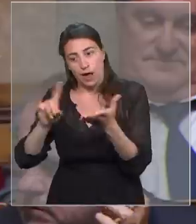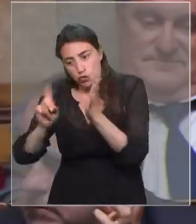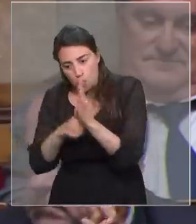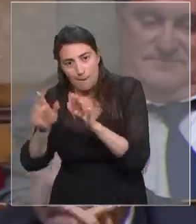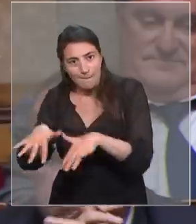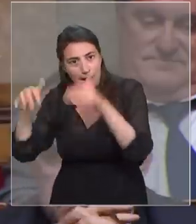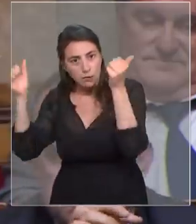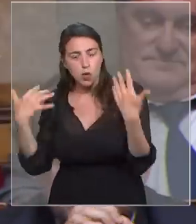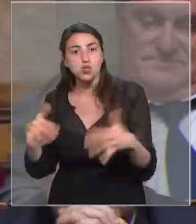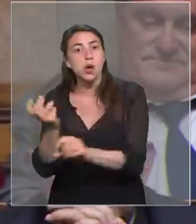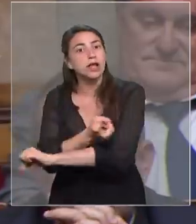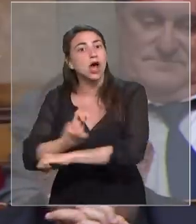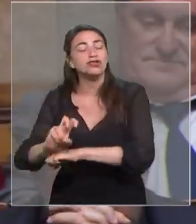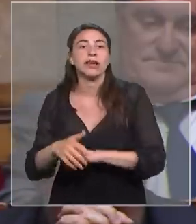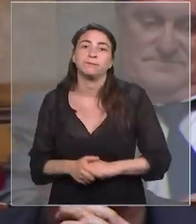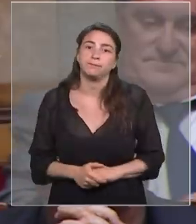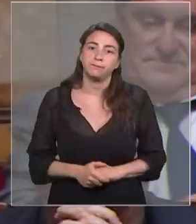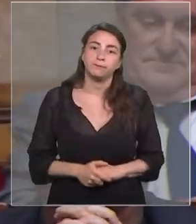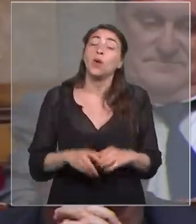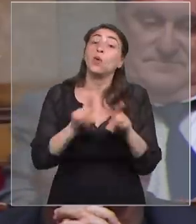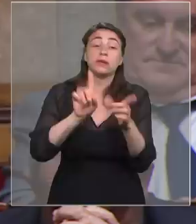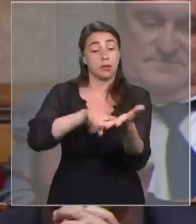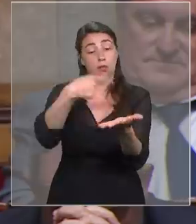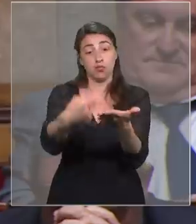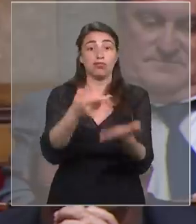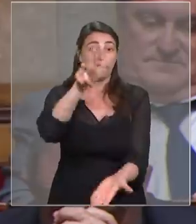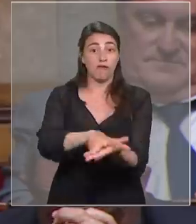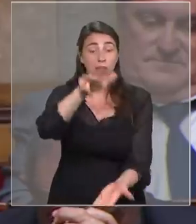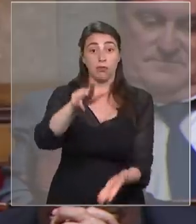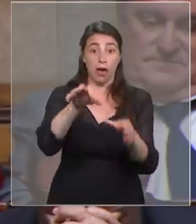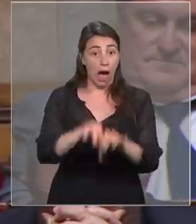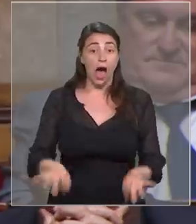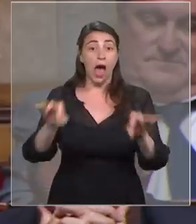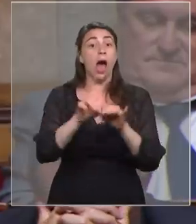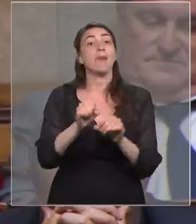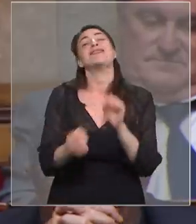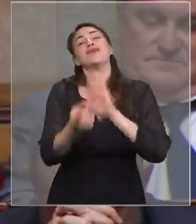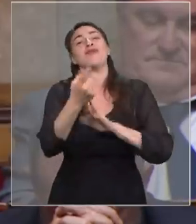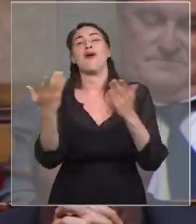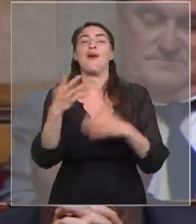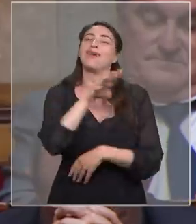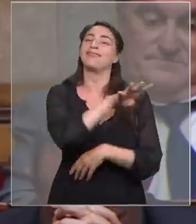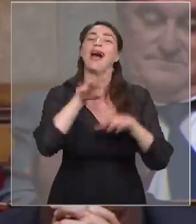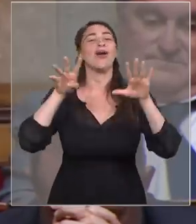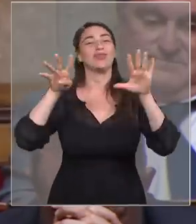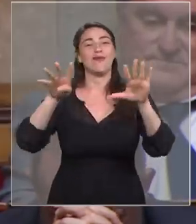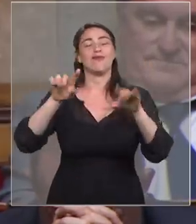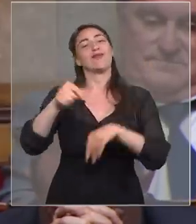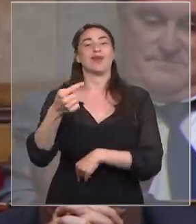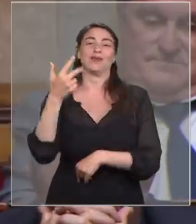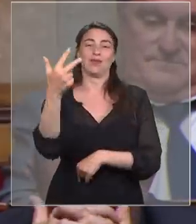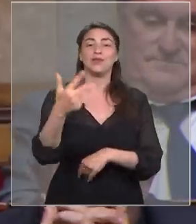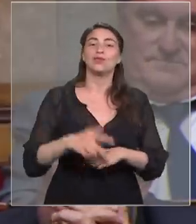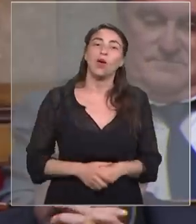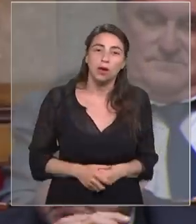cette renaissance démocratique quand vos budgets ne sont pas adoptés que par 49-3 et qu'hier soir encore, chaque loi de règlement est rejetée